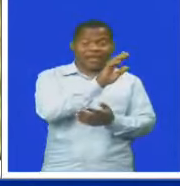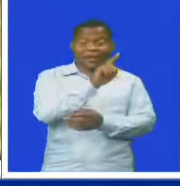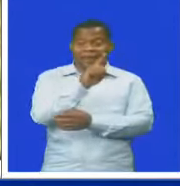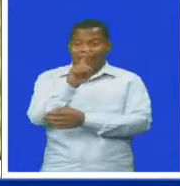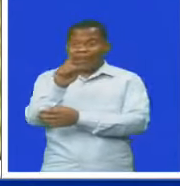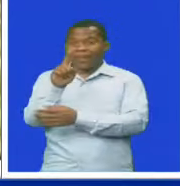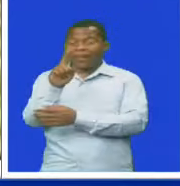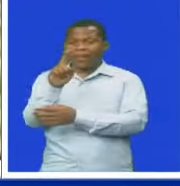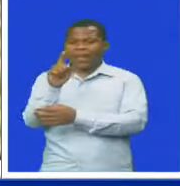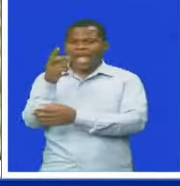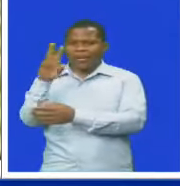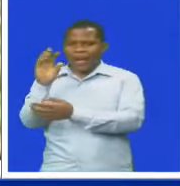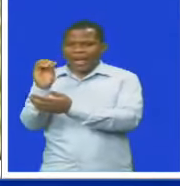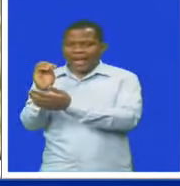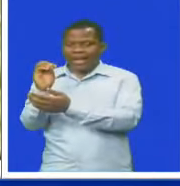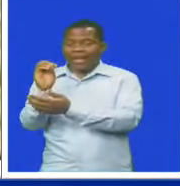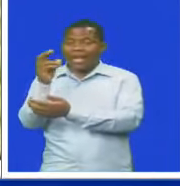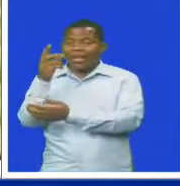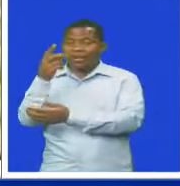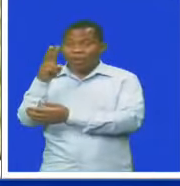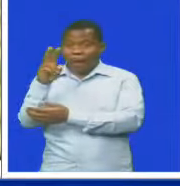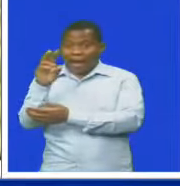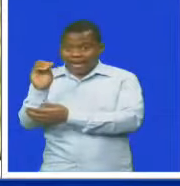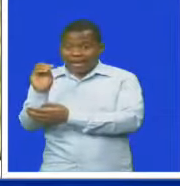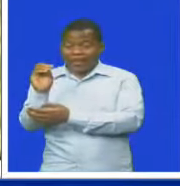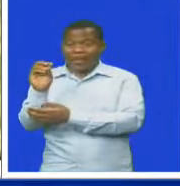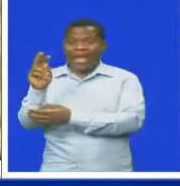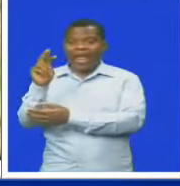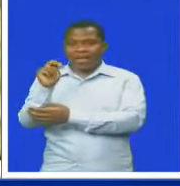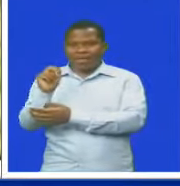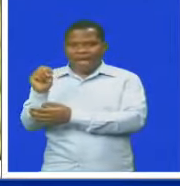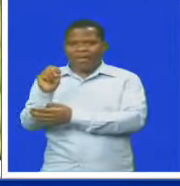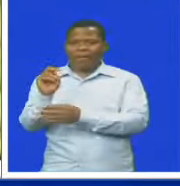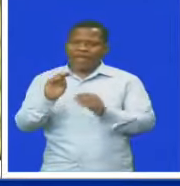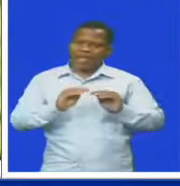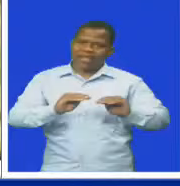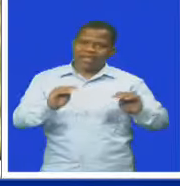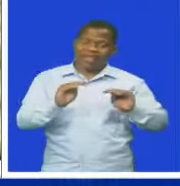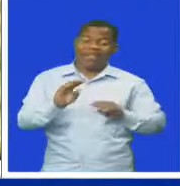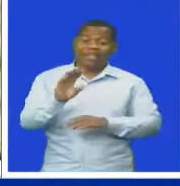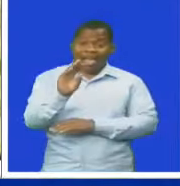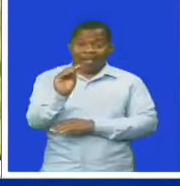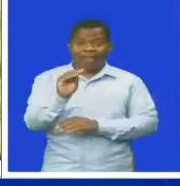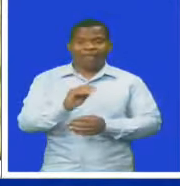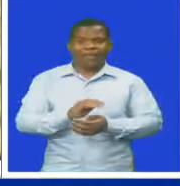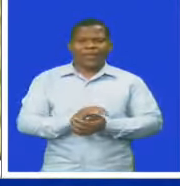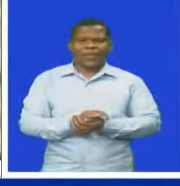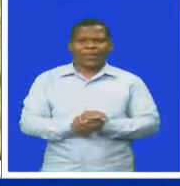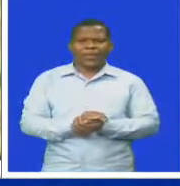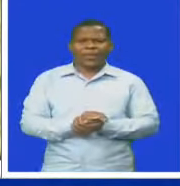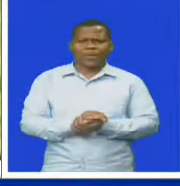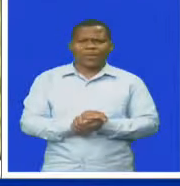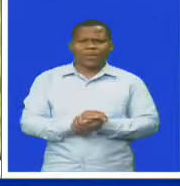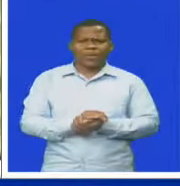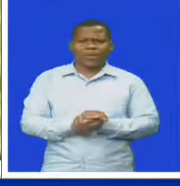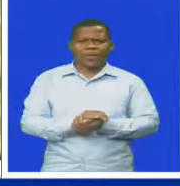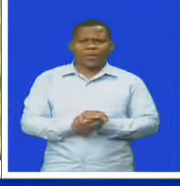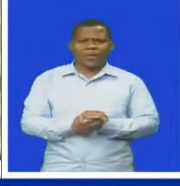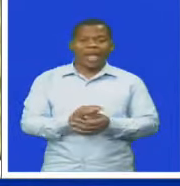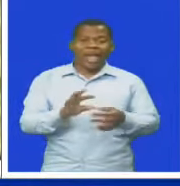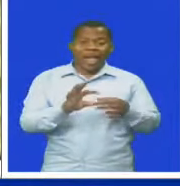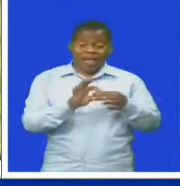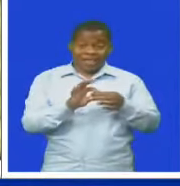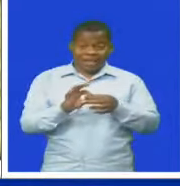across the world through the Global Entrepreneurship Network le la kangwane ihouse eka Junior Achievement